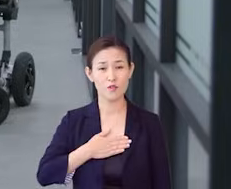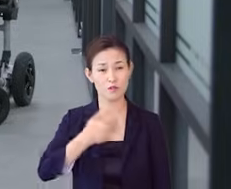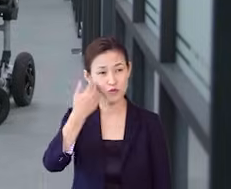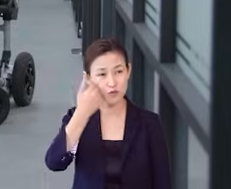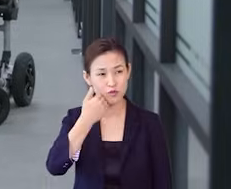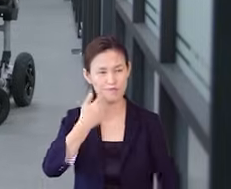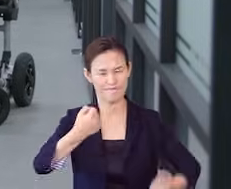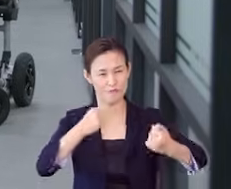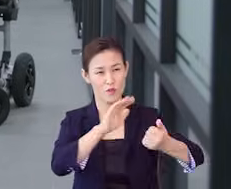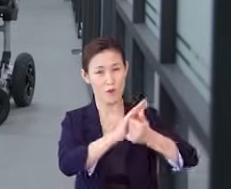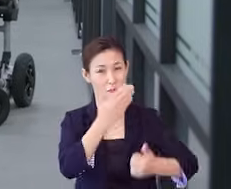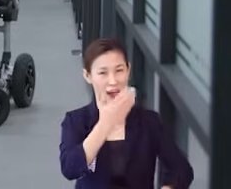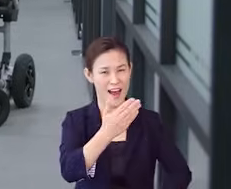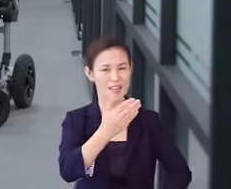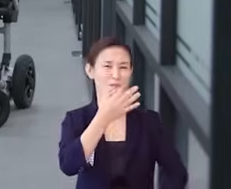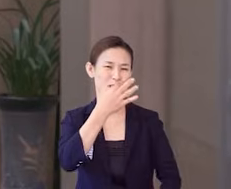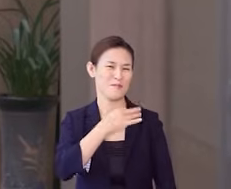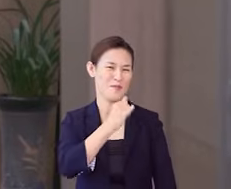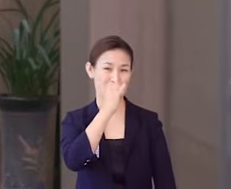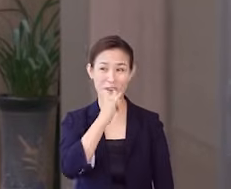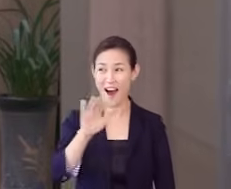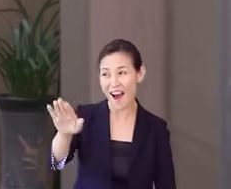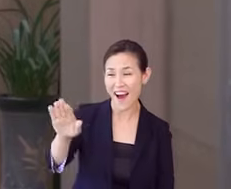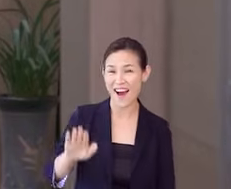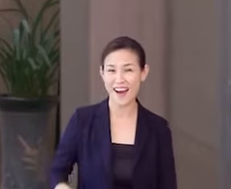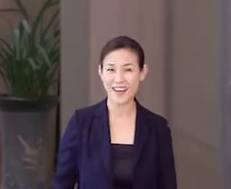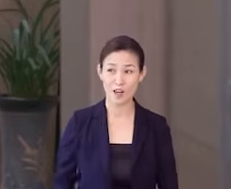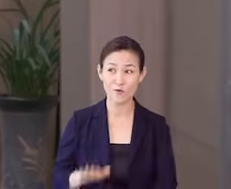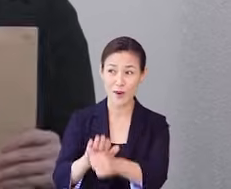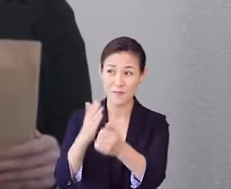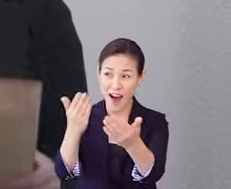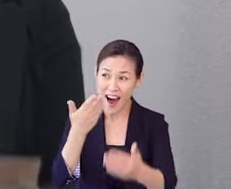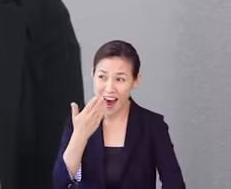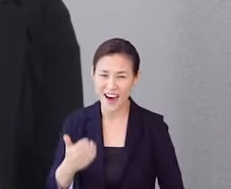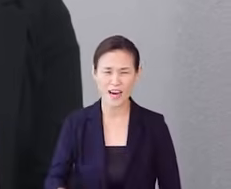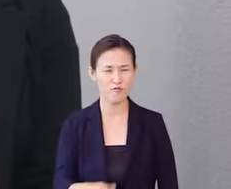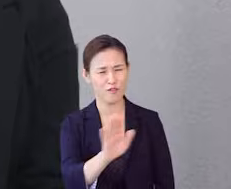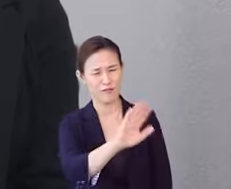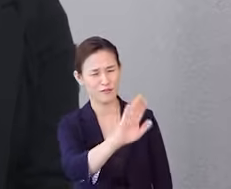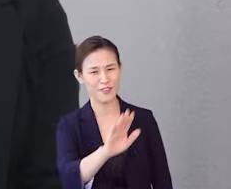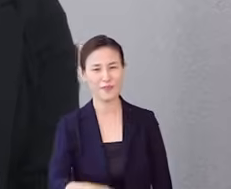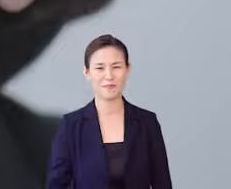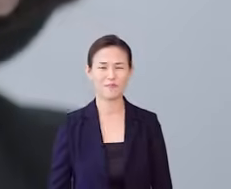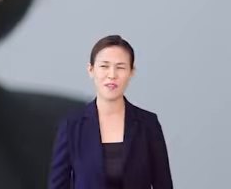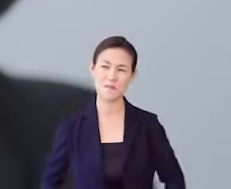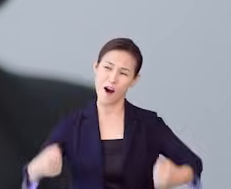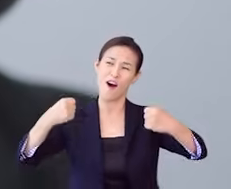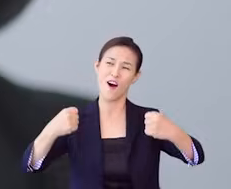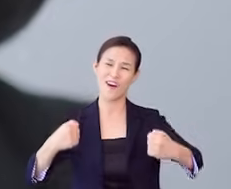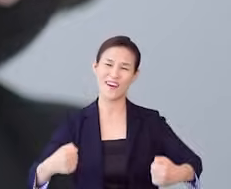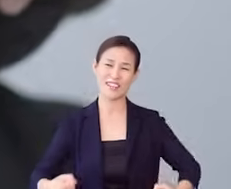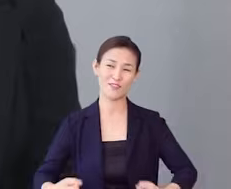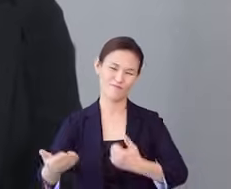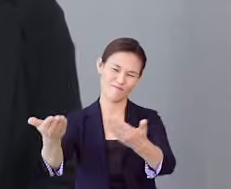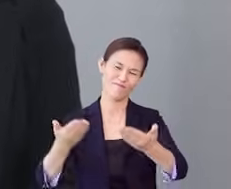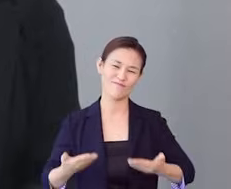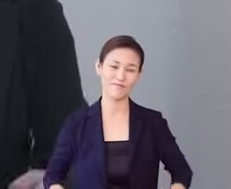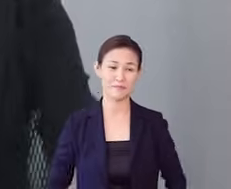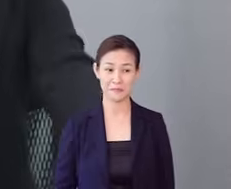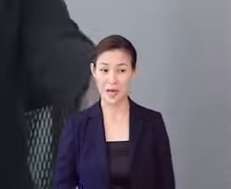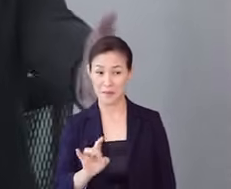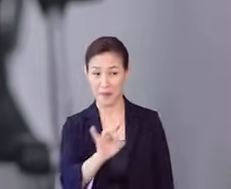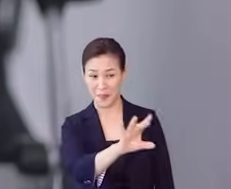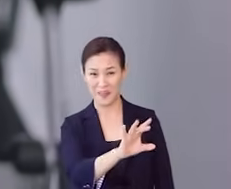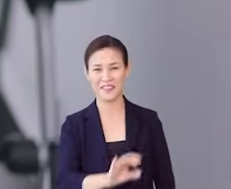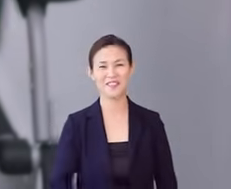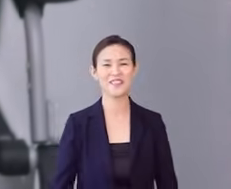그만큼 나도 누군가에게 힘이 될 수 있다는 보람. 대리님, 제가 좀 도와드릴게요. 아, 괜찮아요. 저 힘 세요.